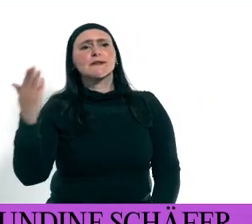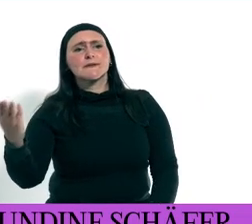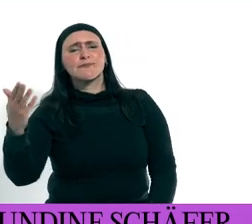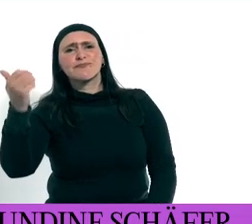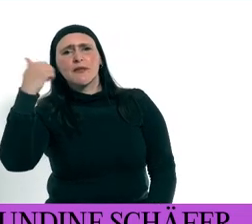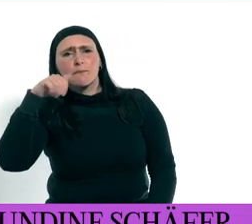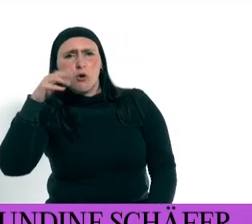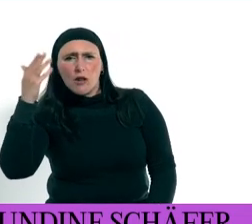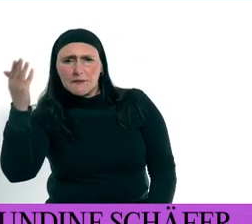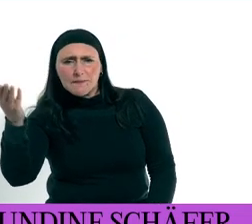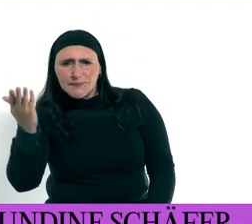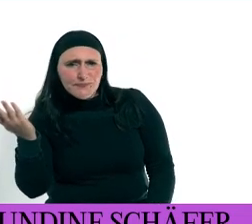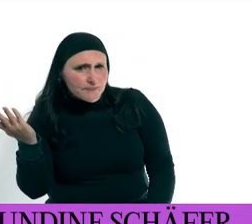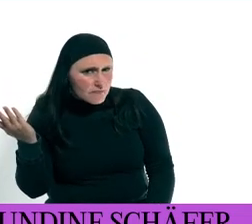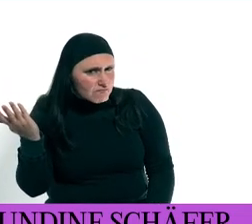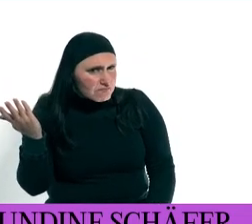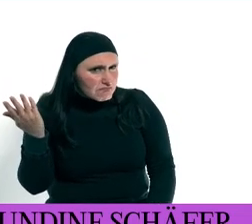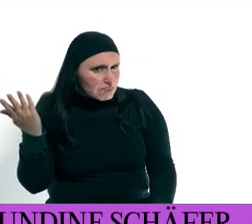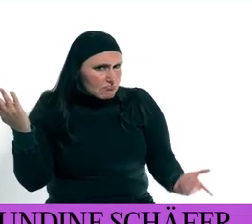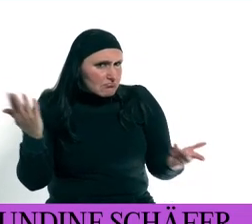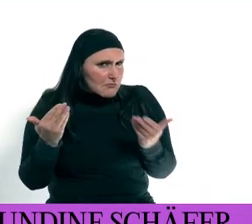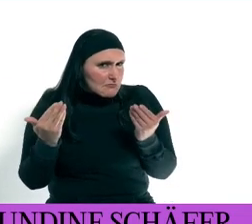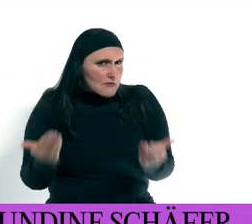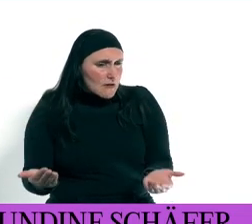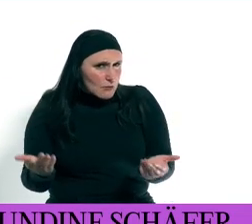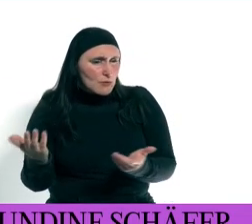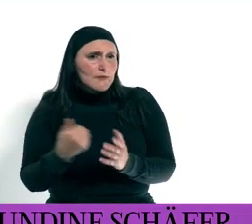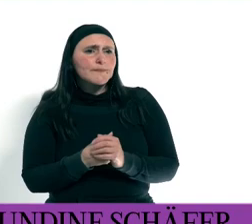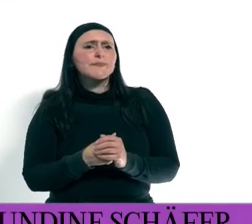doch ein bisschen von eurem Raum in Berlin.